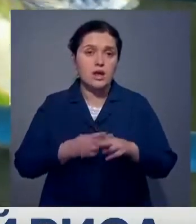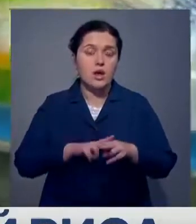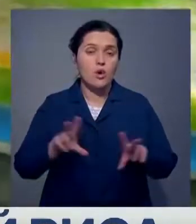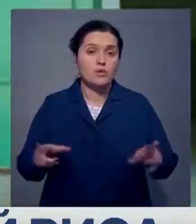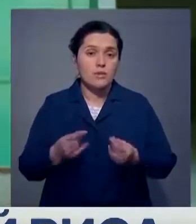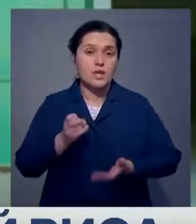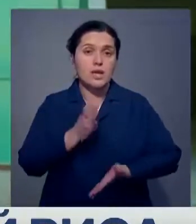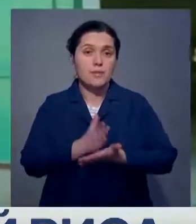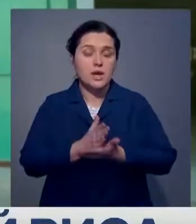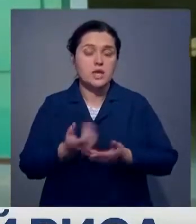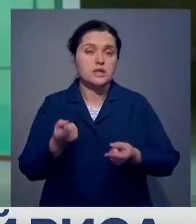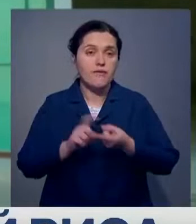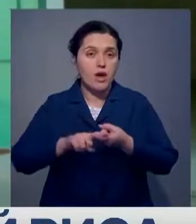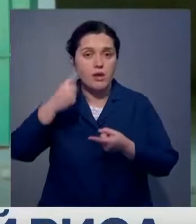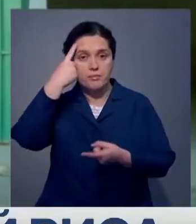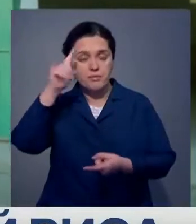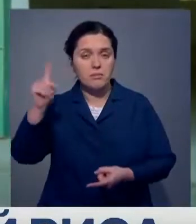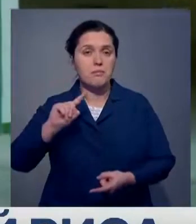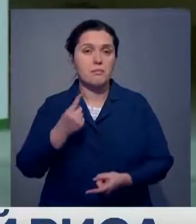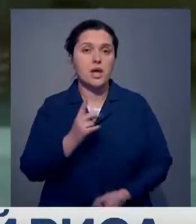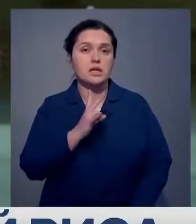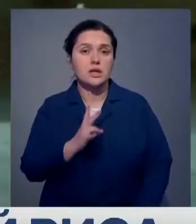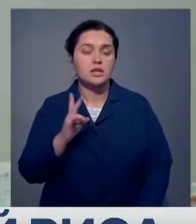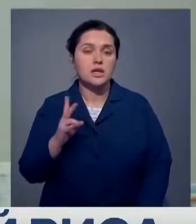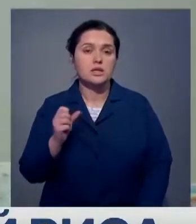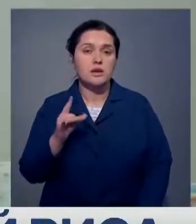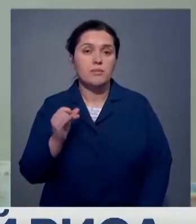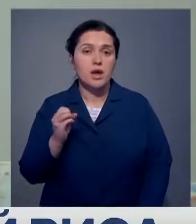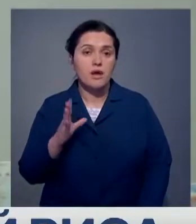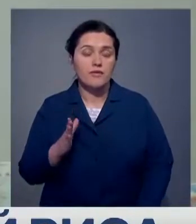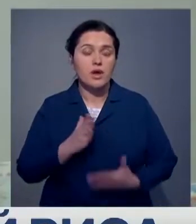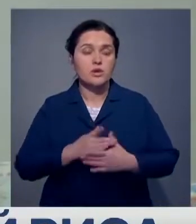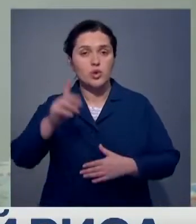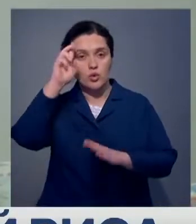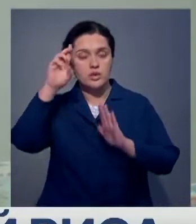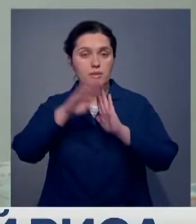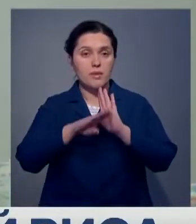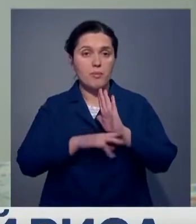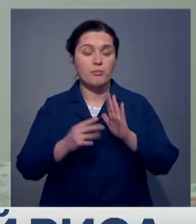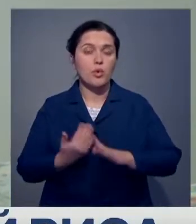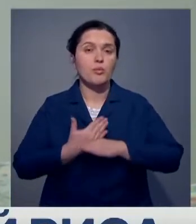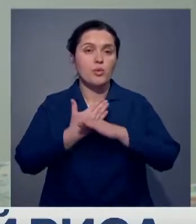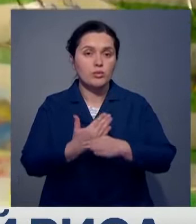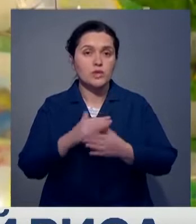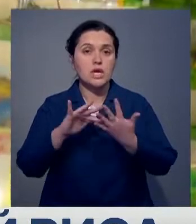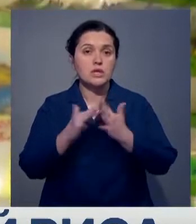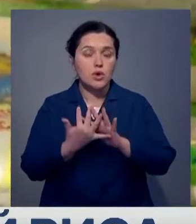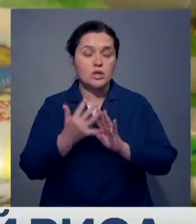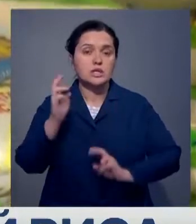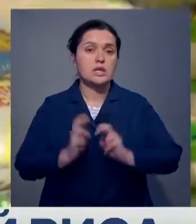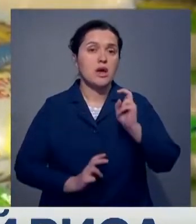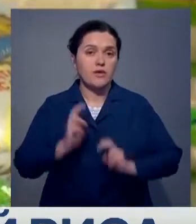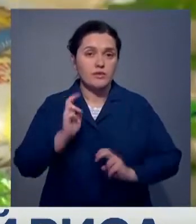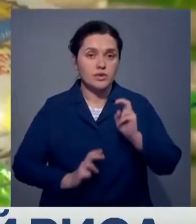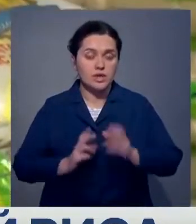напрямую связан с инициированными первым президентом Казахстана государственными программами по поддержке сельхозпроизводителей,